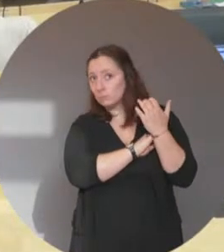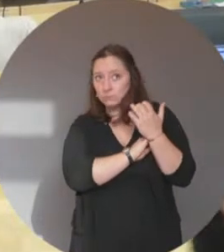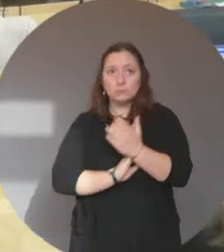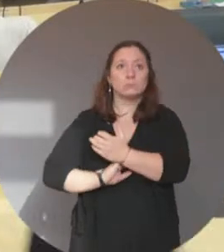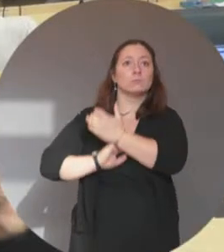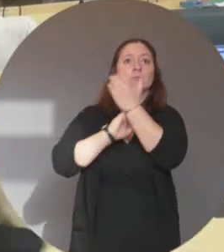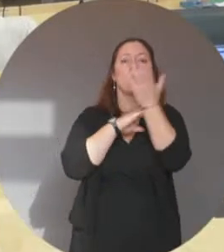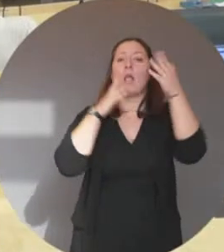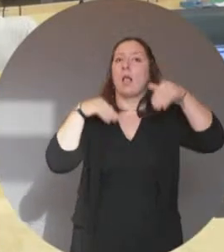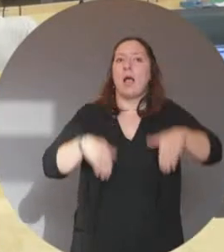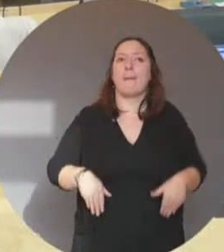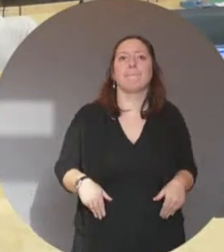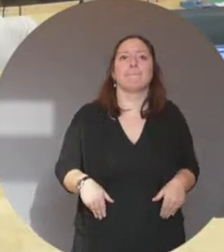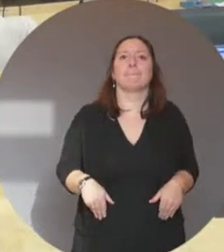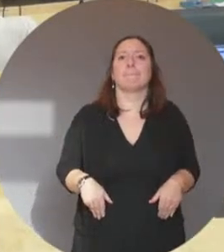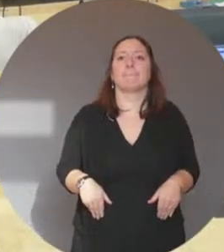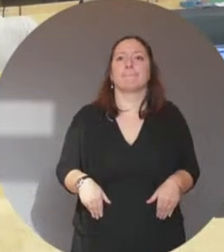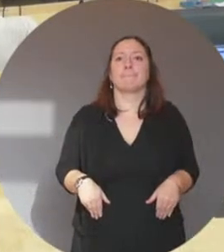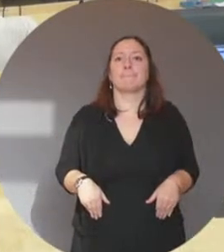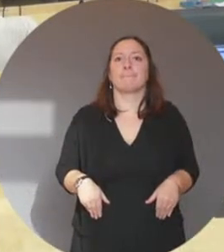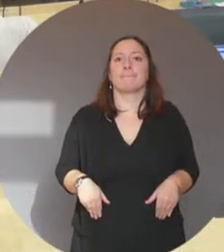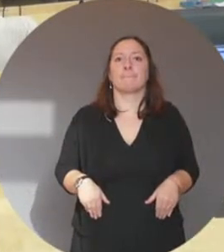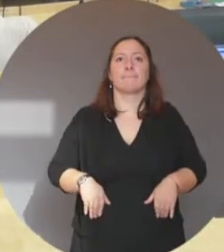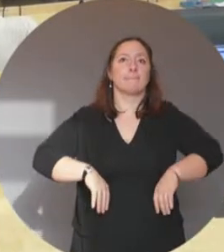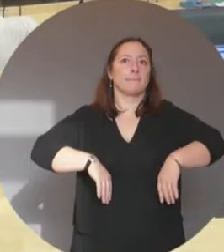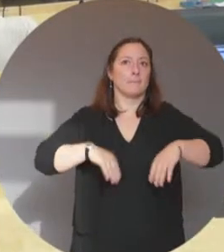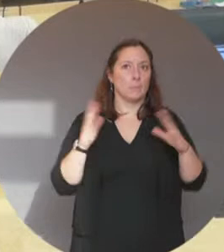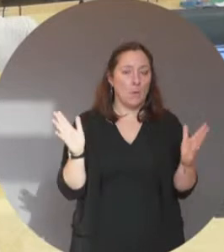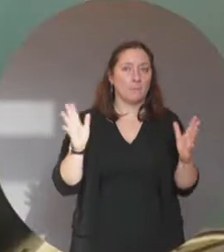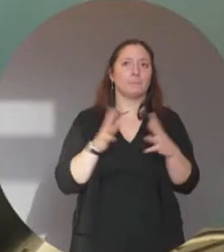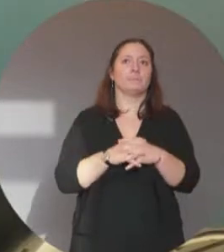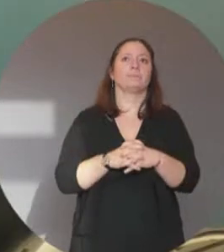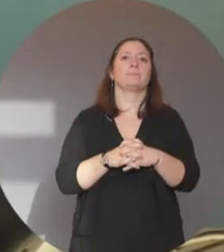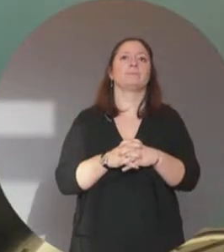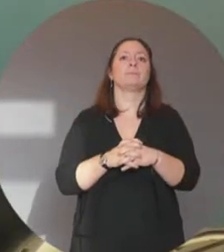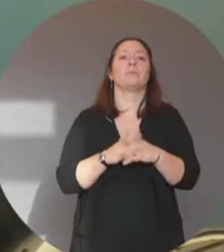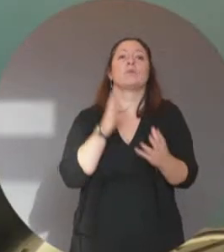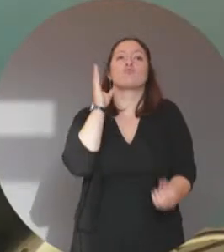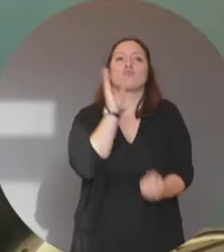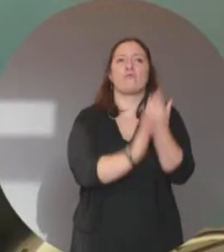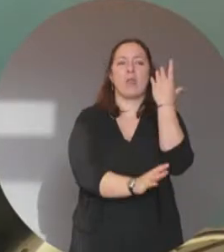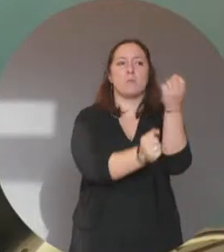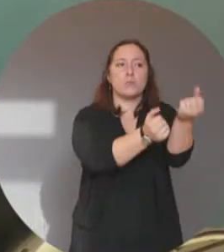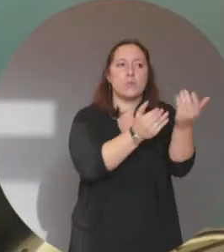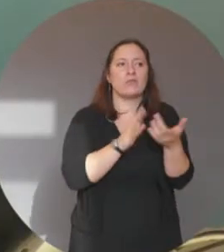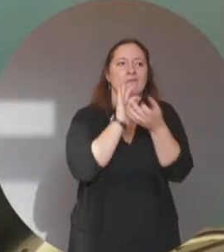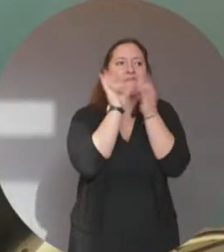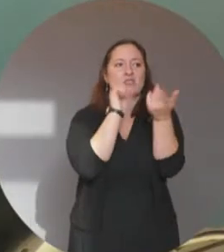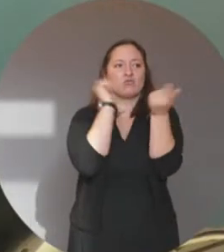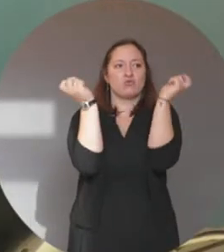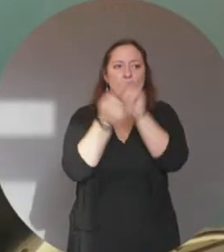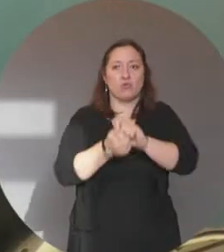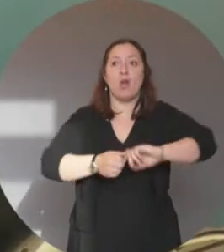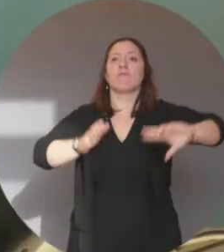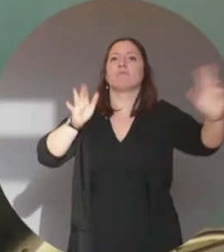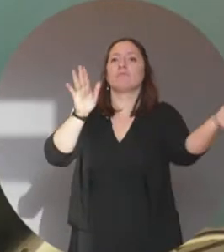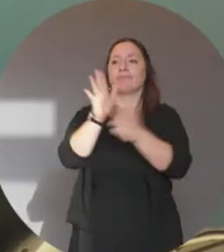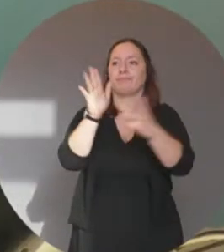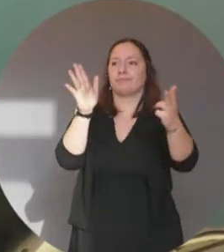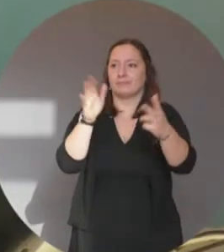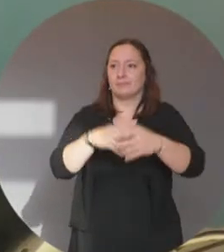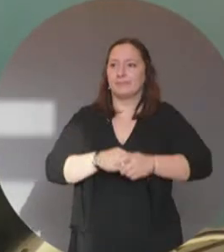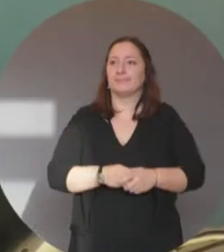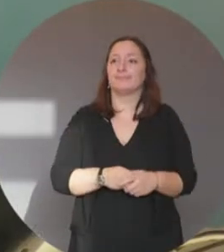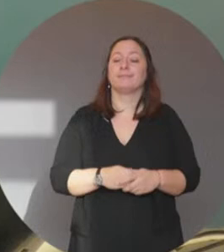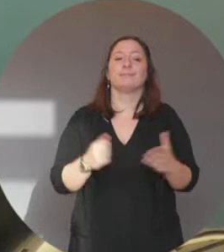des abstentions donc je n'en vois pas l'amendement est adopté et donc maintenant je soumets le projet de